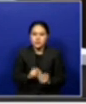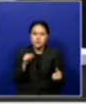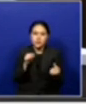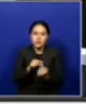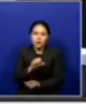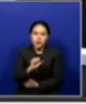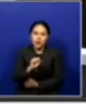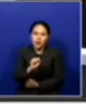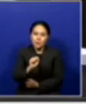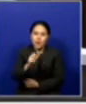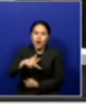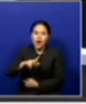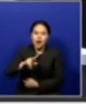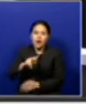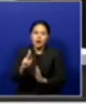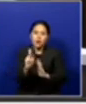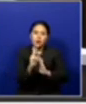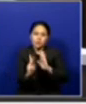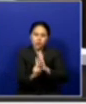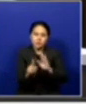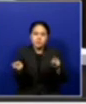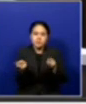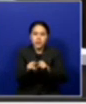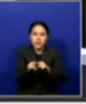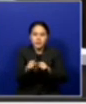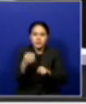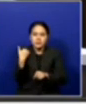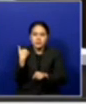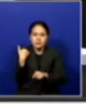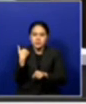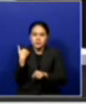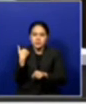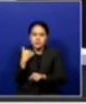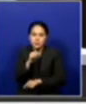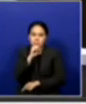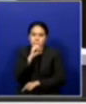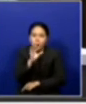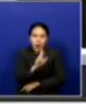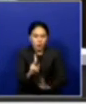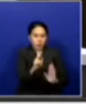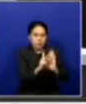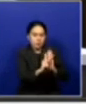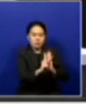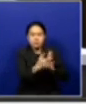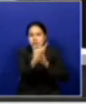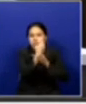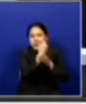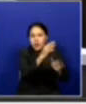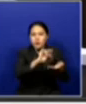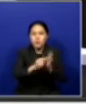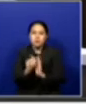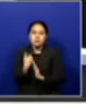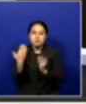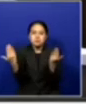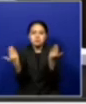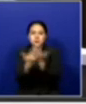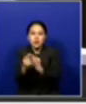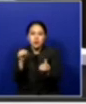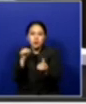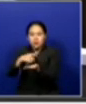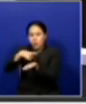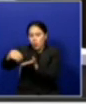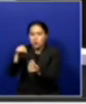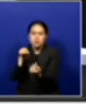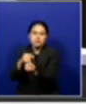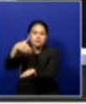ติรัฐสภาแห่งนี้จะมาออกกฎหมายโอนบอกว่าไม่สนใจกฎหมายฉบับนี้ให้โอนระหว่างหน่วยรับงบประมาณ